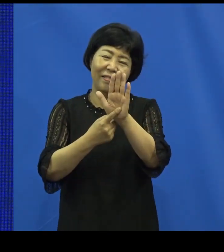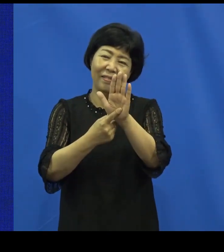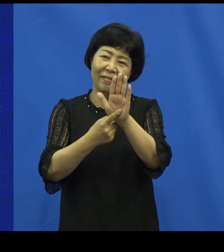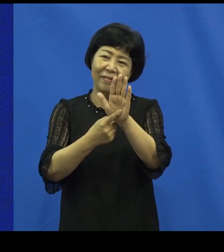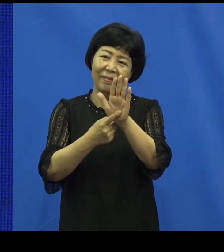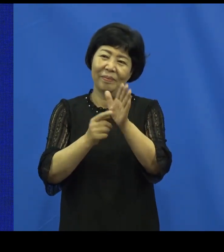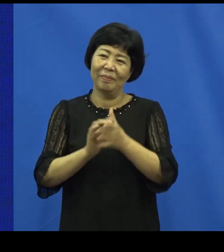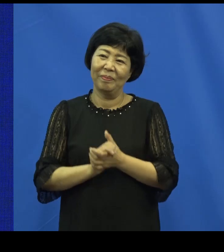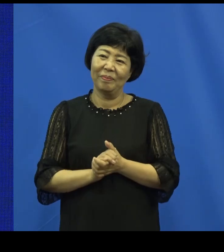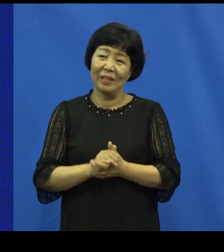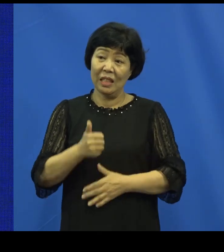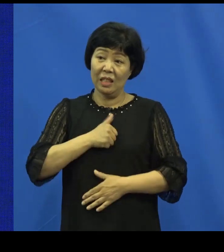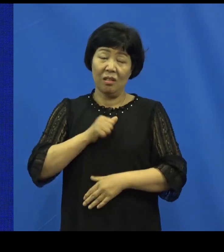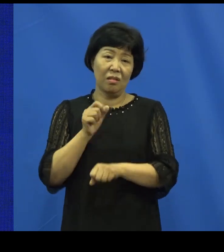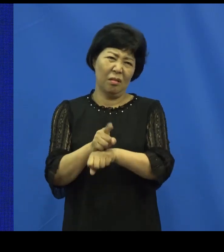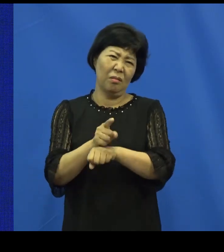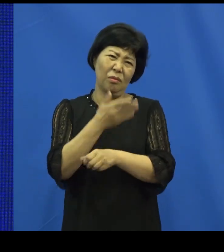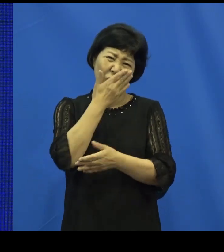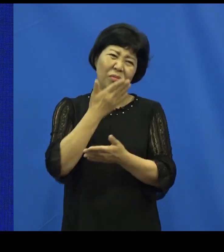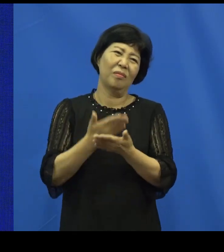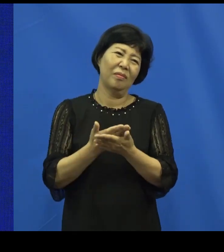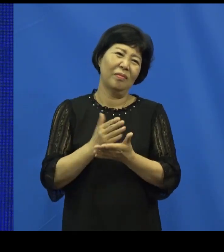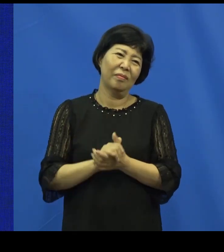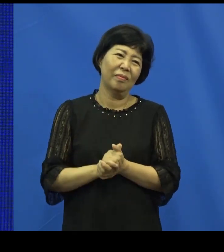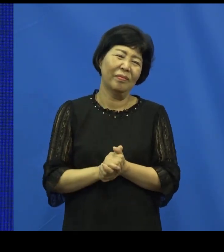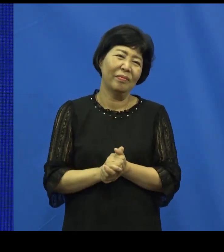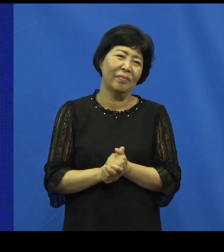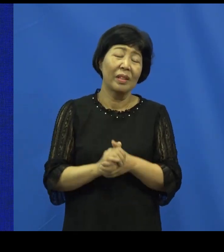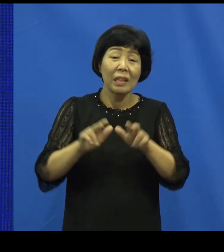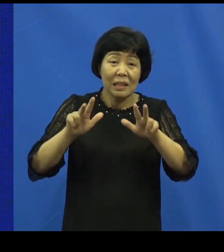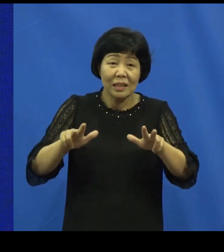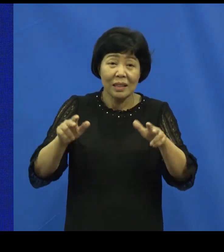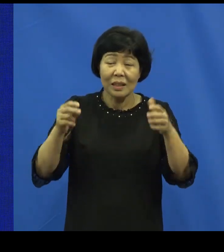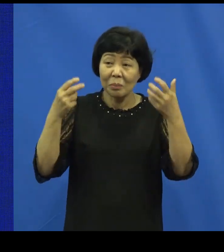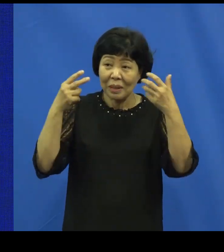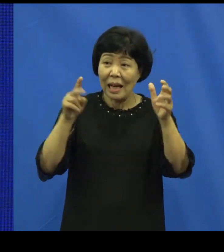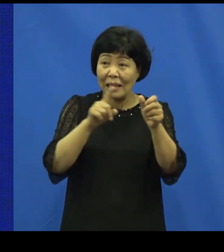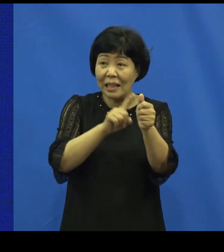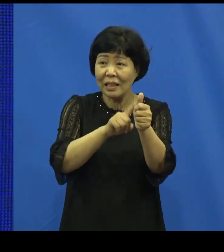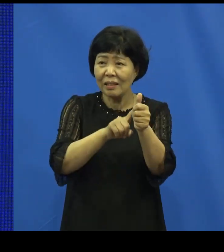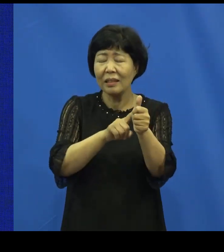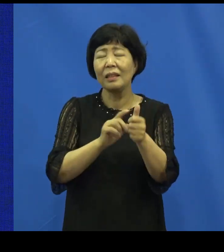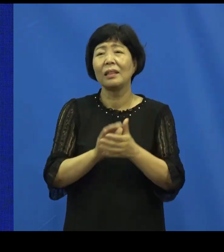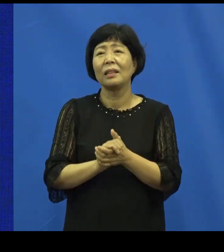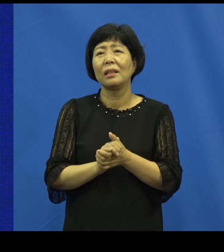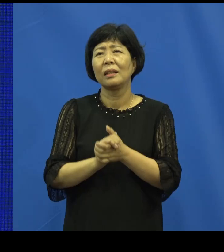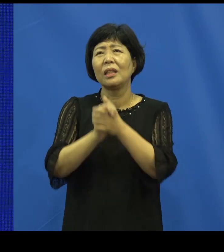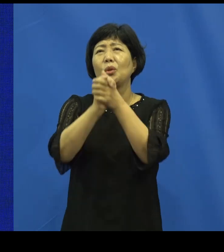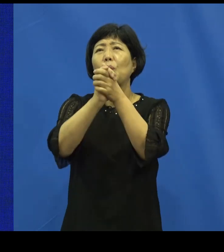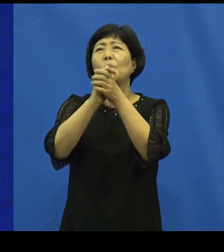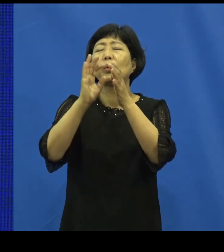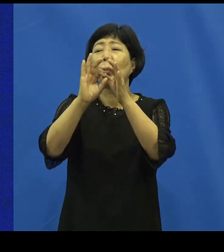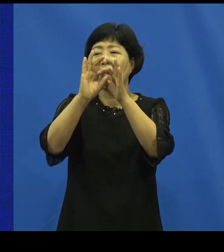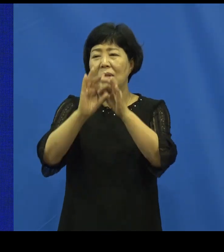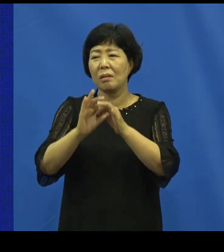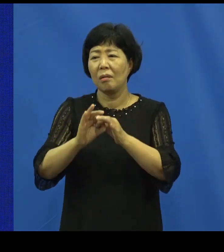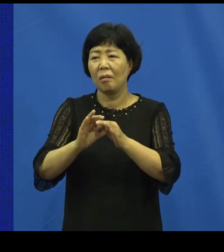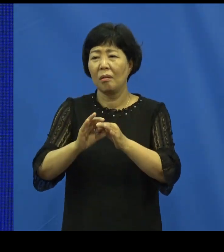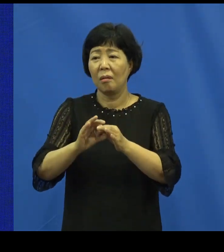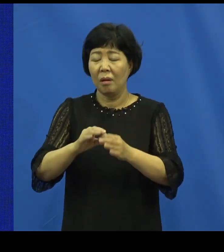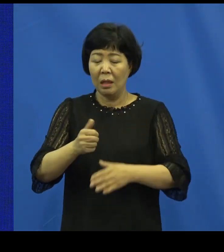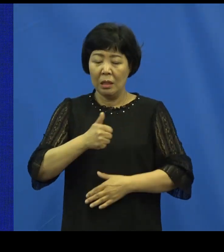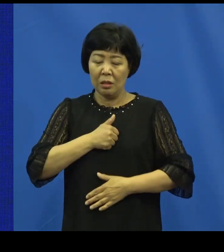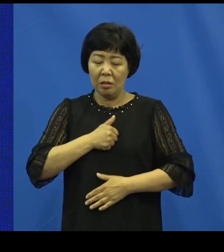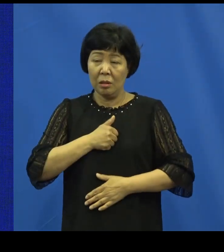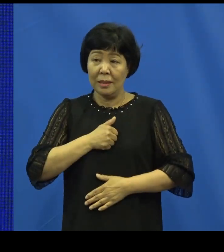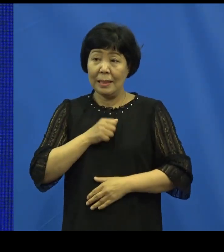여러분, 정체성이 중요합니다. 지금 다니엘은 그 기도를 통해 자기의 정체성을 드러내고